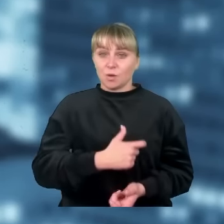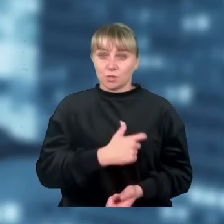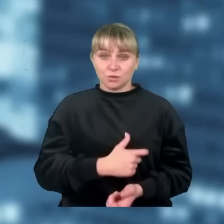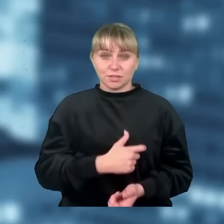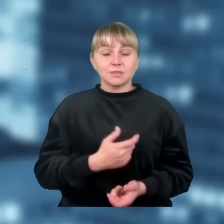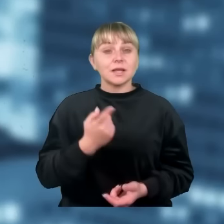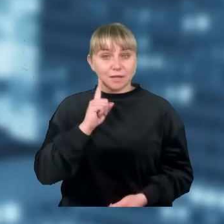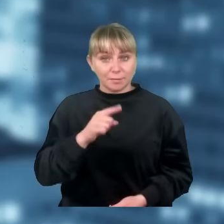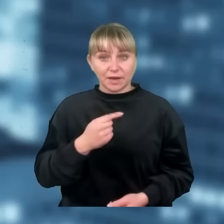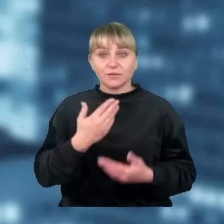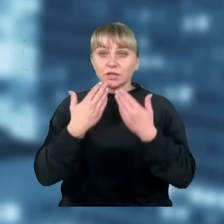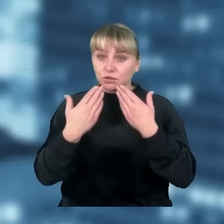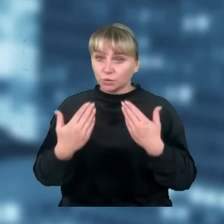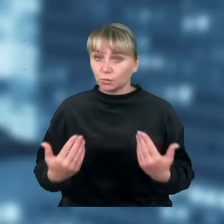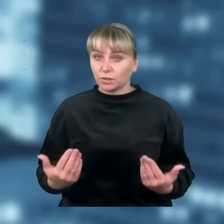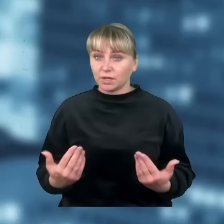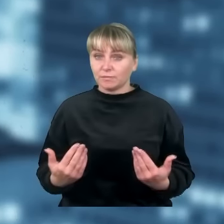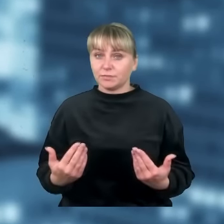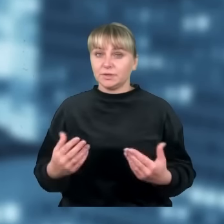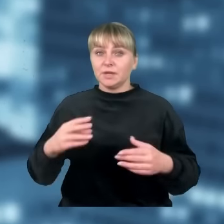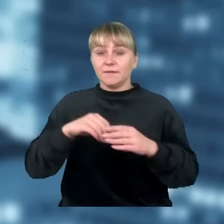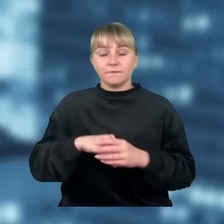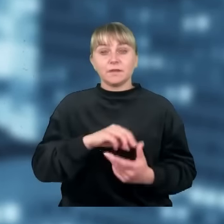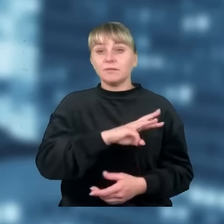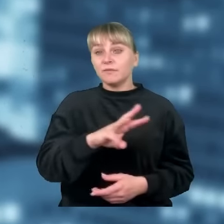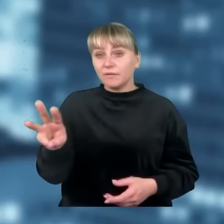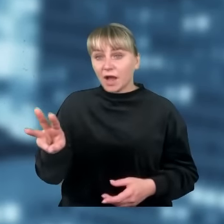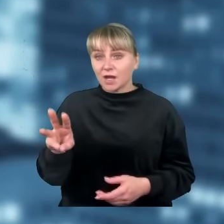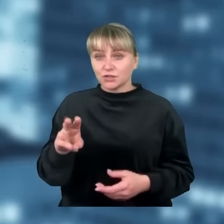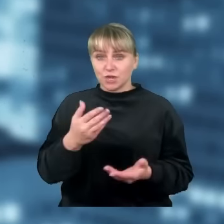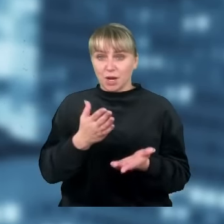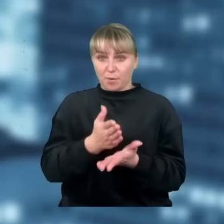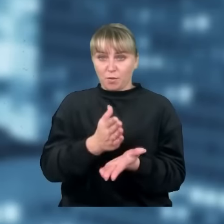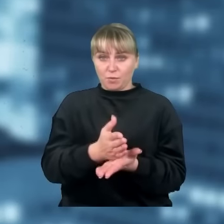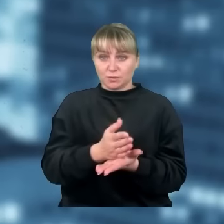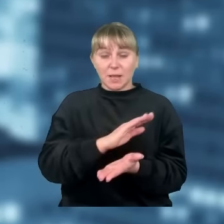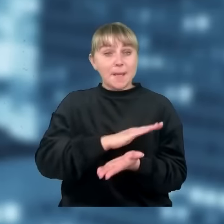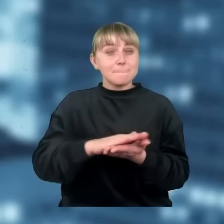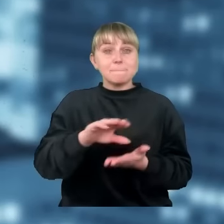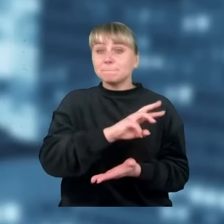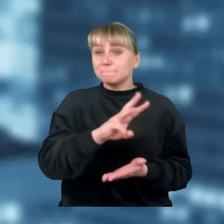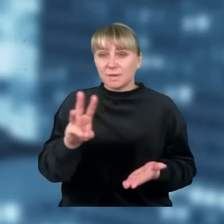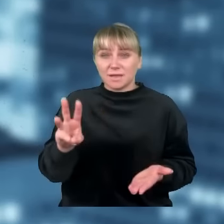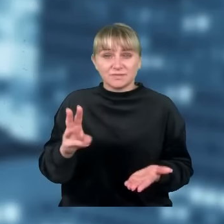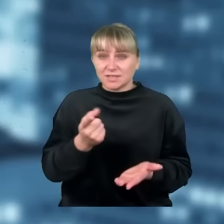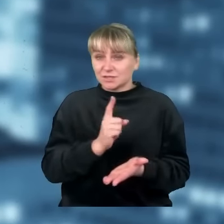Z całego serca dziękuję za Państwa pomoc, bo bez Państwa to nic by z tego nie było.